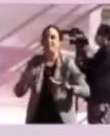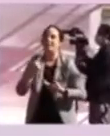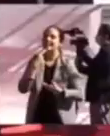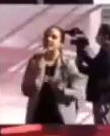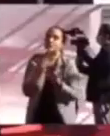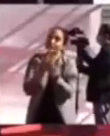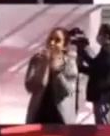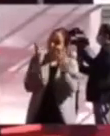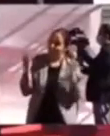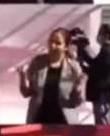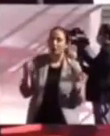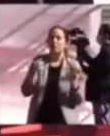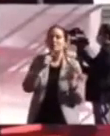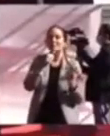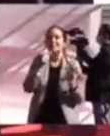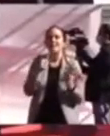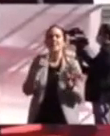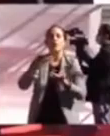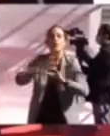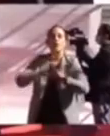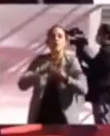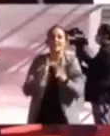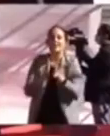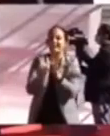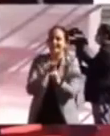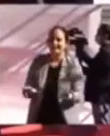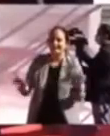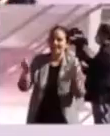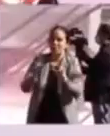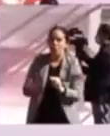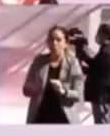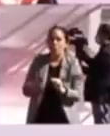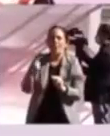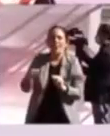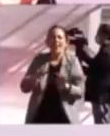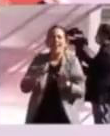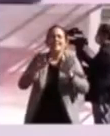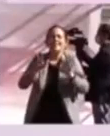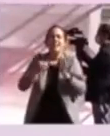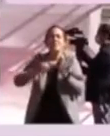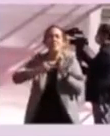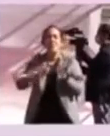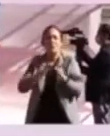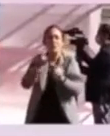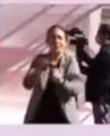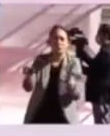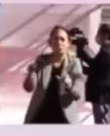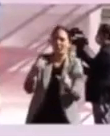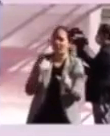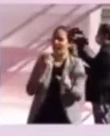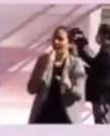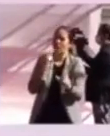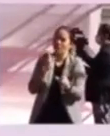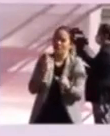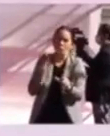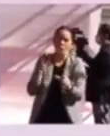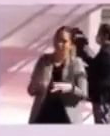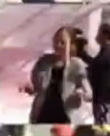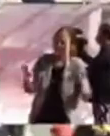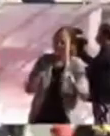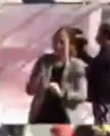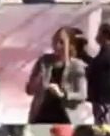questo paese di più di 10 milioni di persone non vorrei aspettare altri 14 anni per